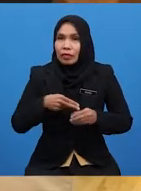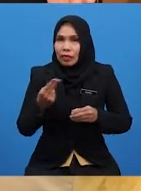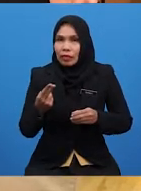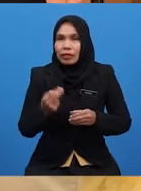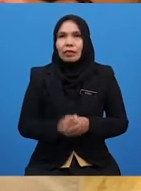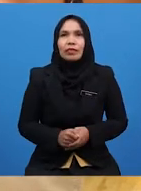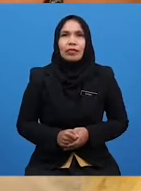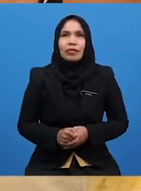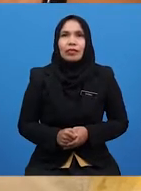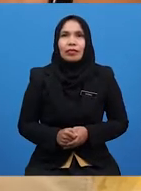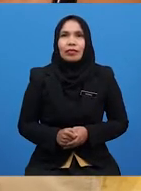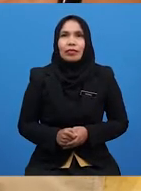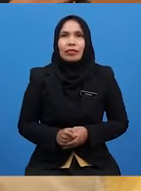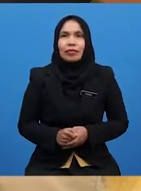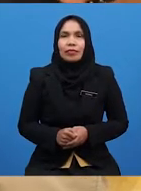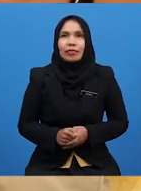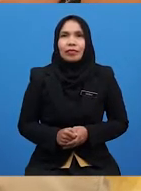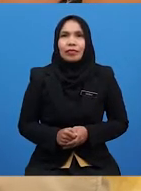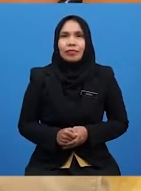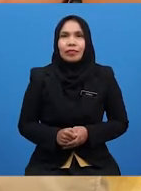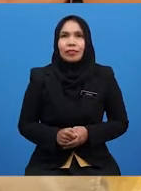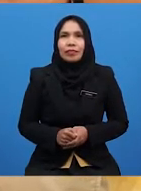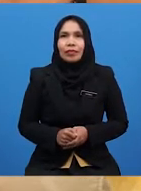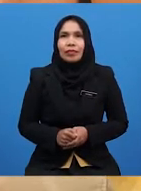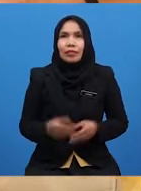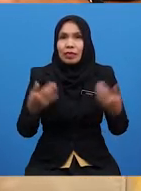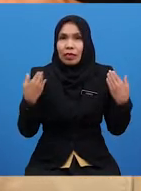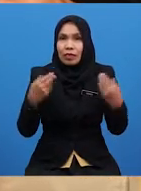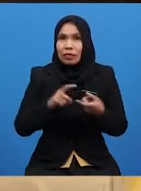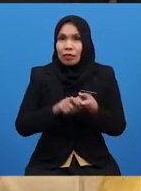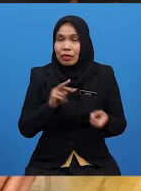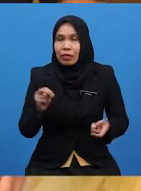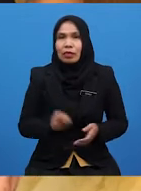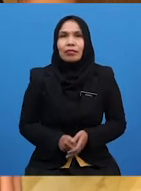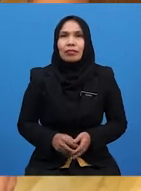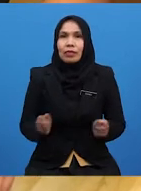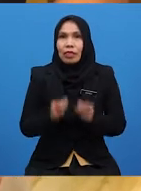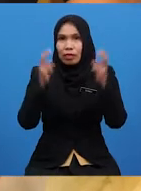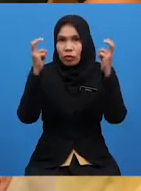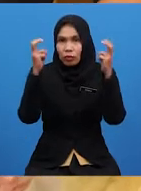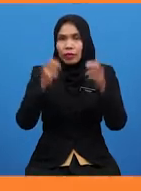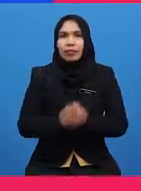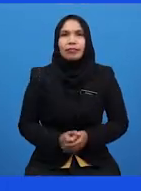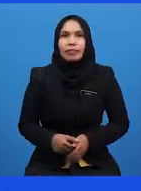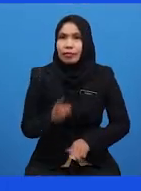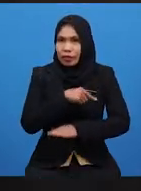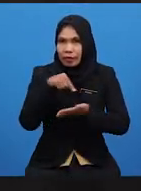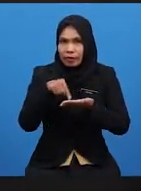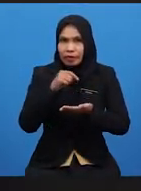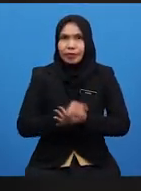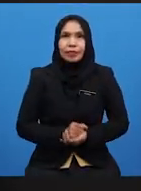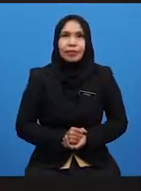dan melihat berkaitan dengan topik itu ya hai hai badges0